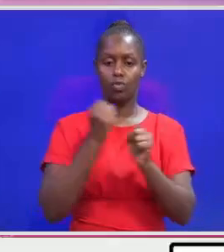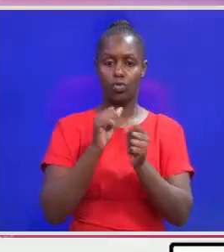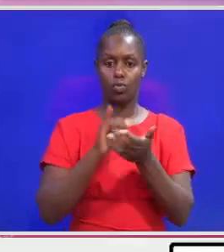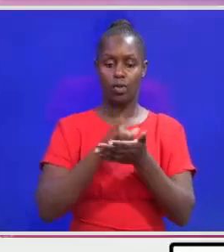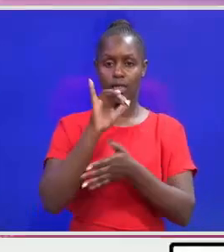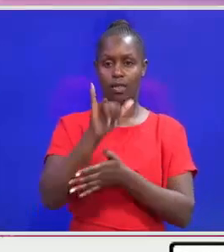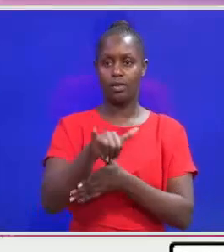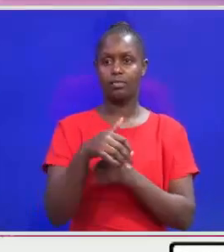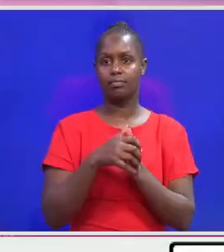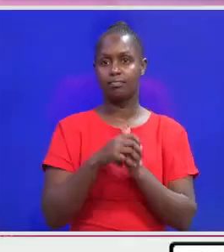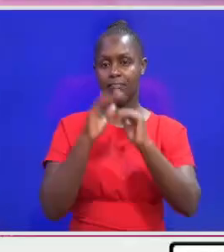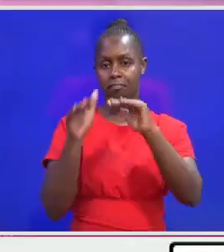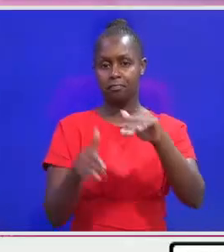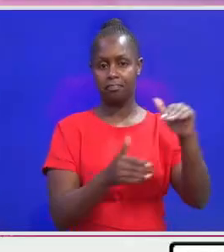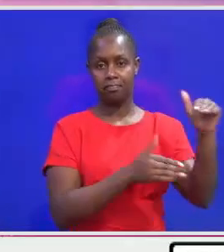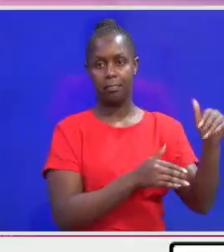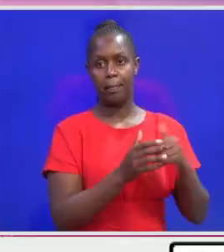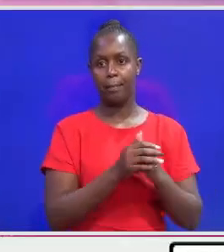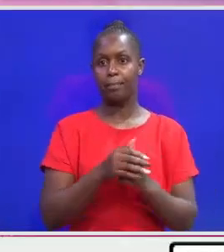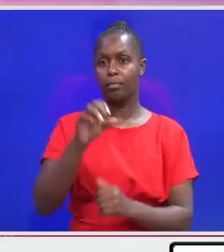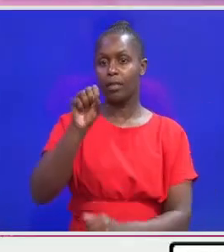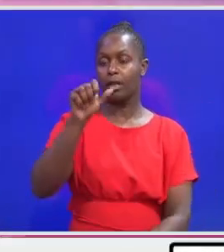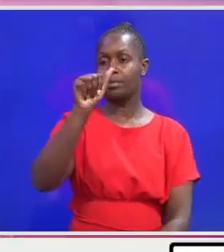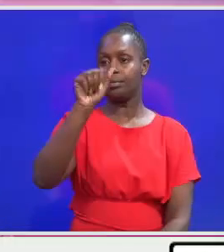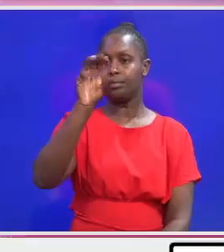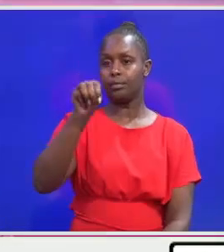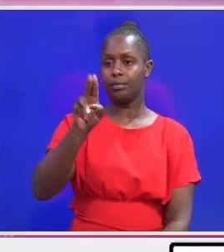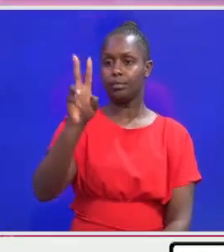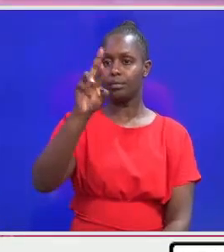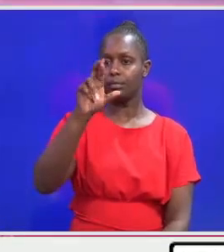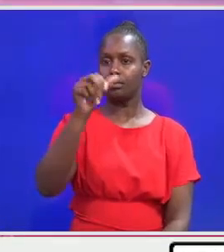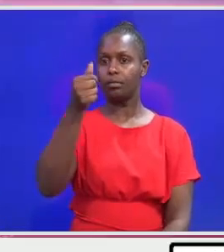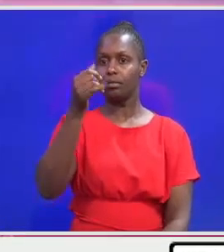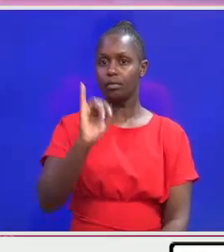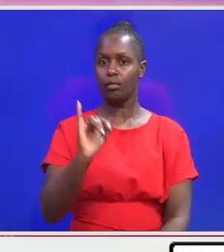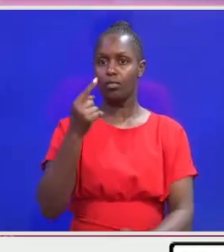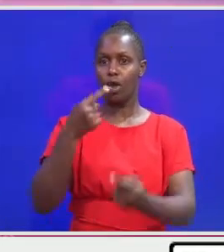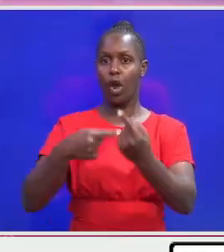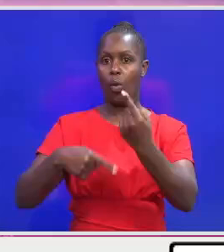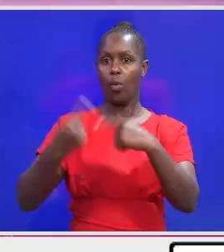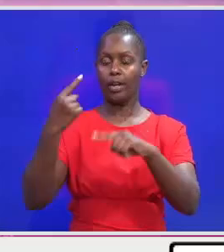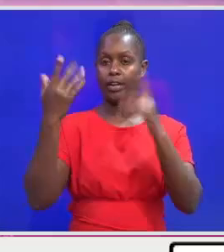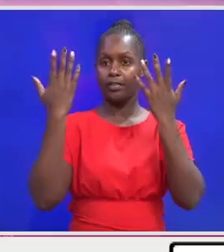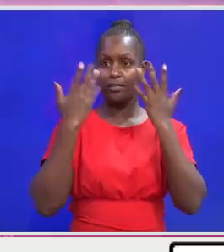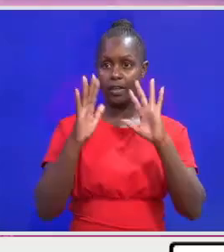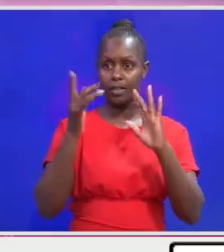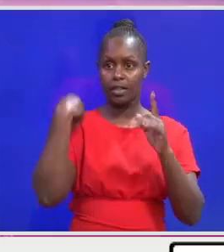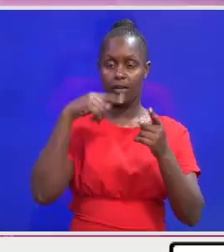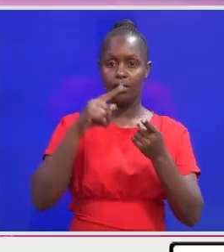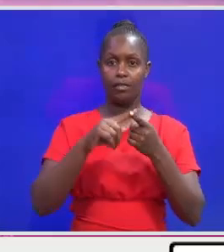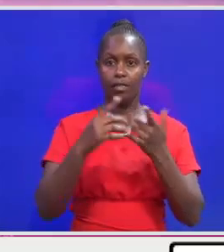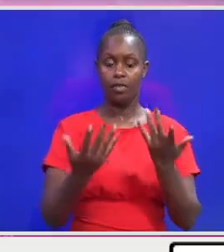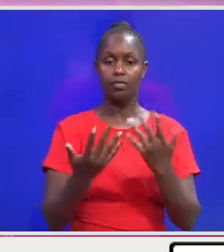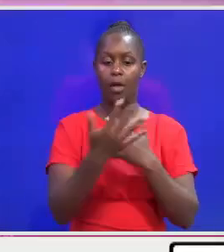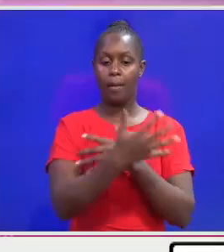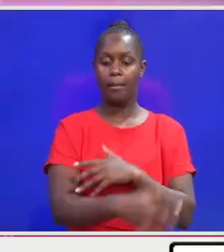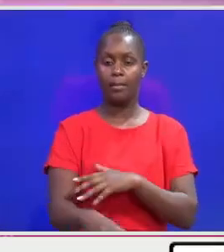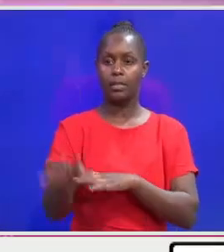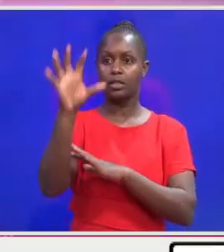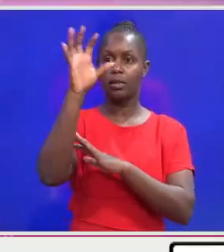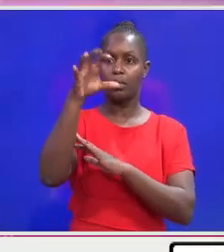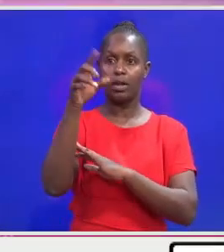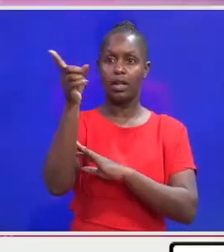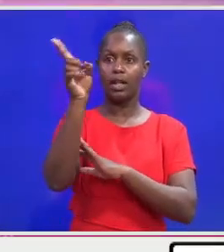Kwenye taarifa nyingine, Samurai United ndio mabingwa wa mwaka 2024 wa michuano ya ligi ya baseball